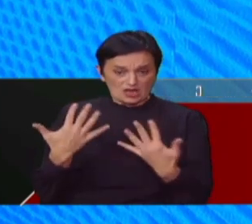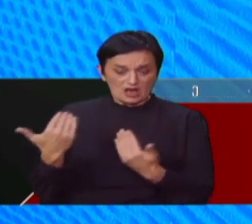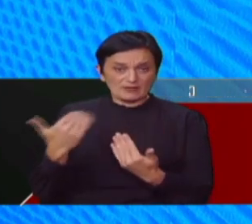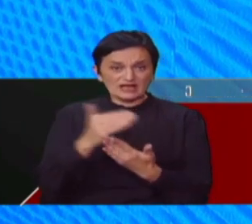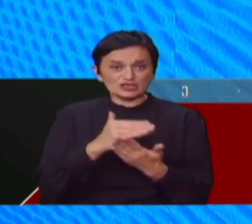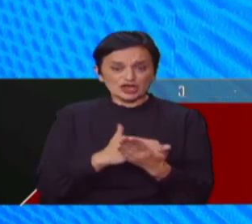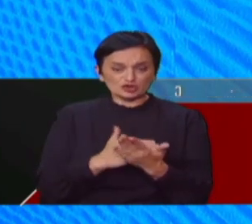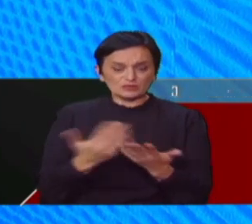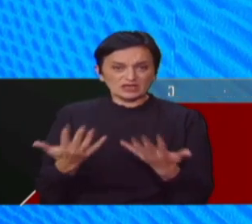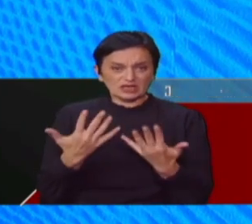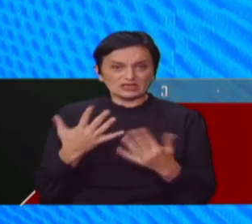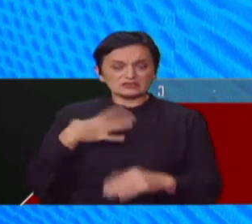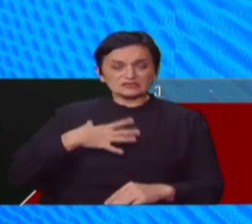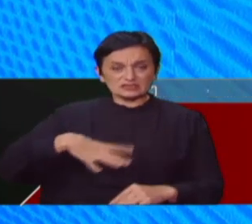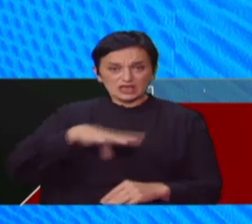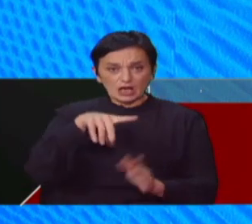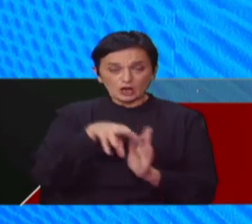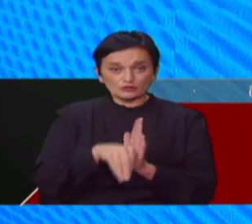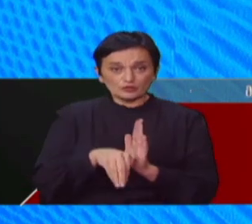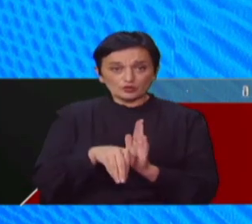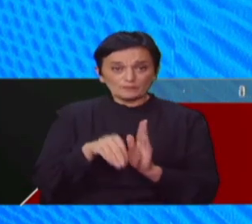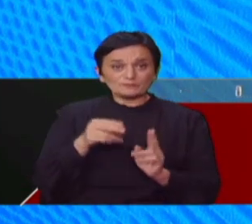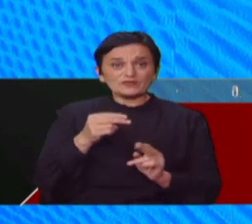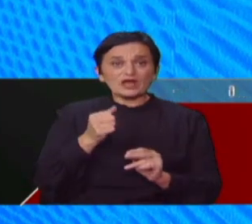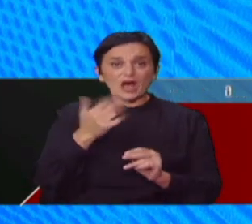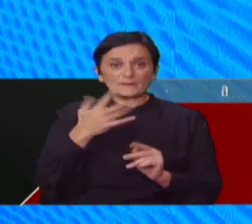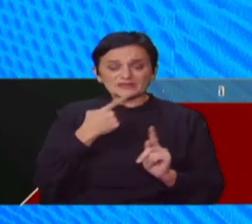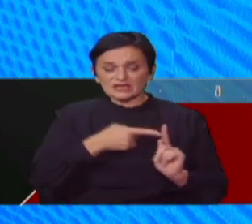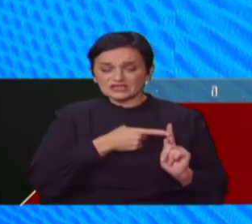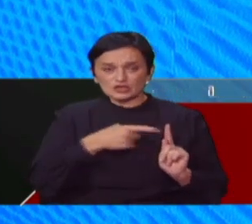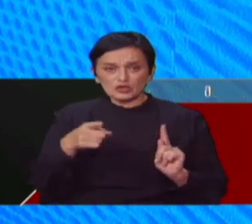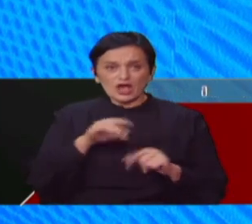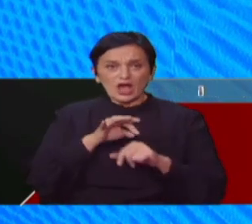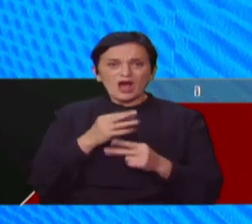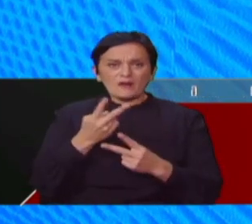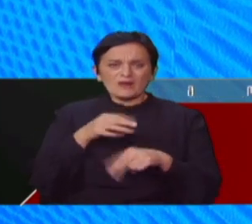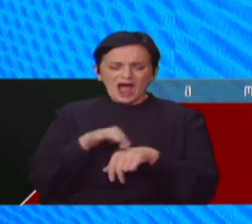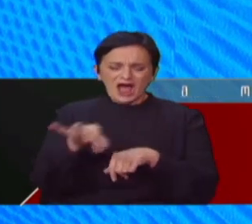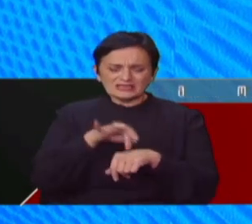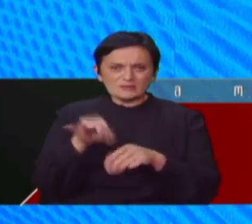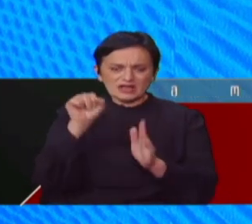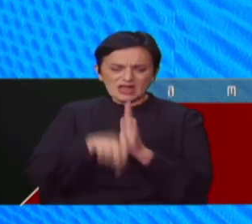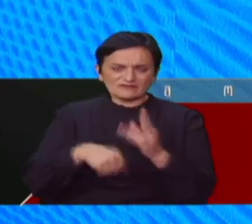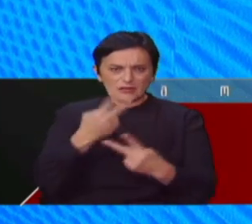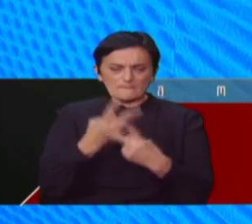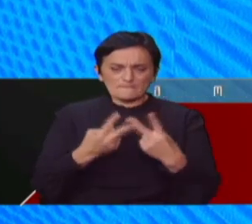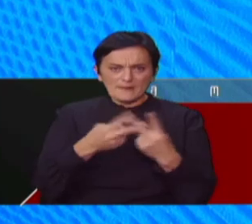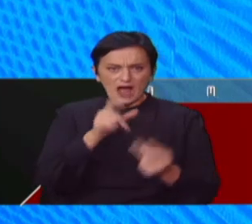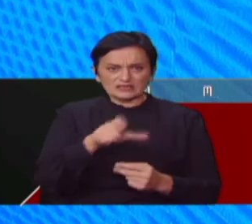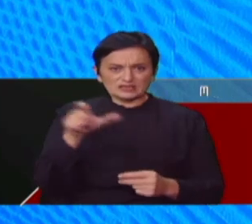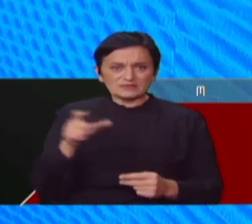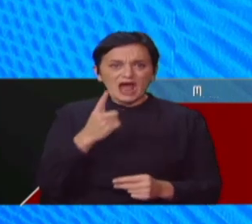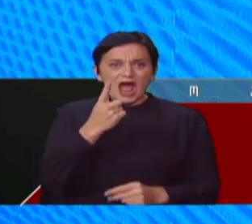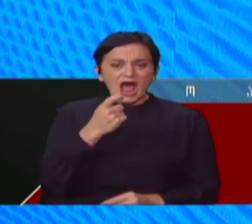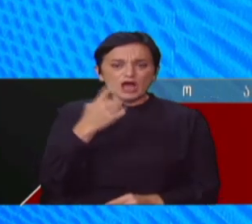რეჟიმის ხელიდან საქართველოში იმ 100 თვის განმავლობაში. აწამებდნენ პატიმრებს, კლავდნენ პატიმრებს, წელიწადში 150-ზე